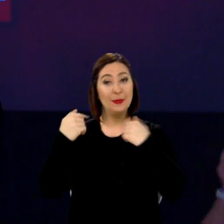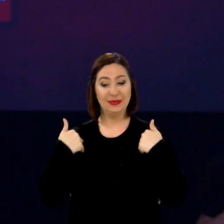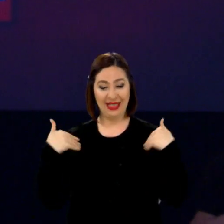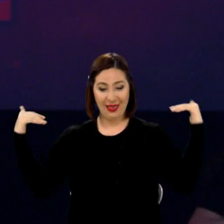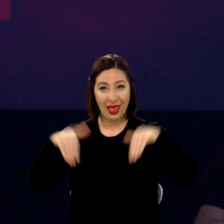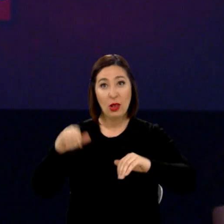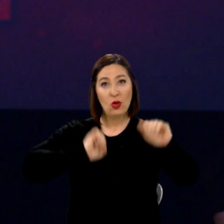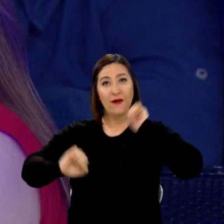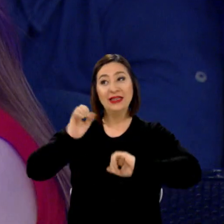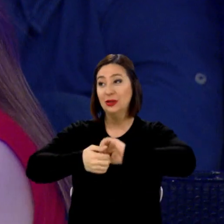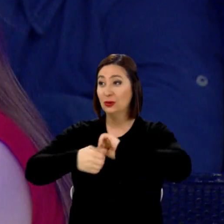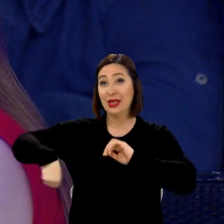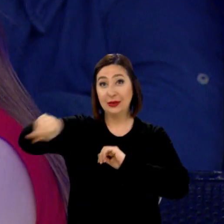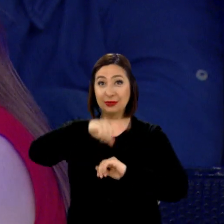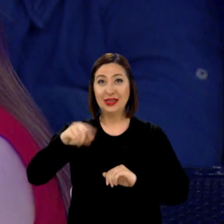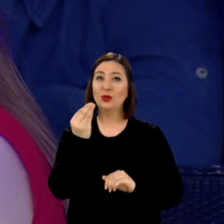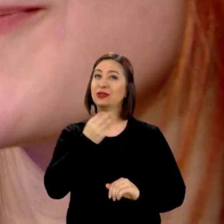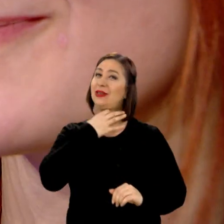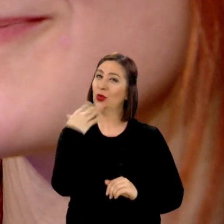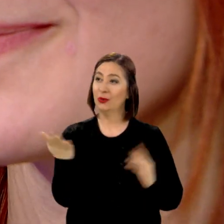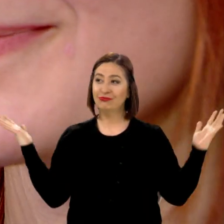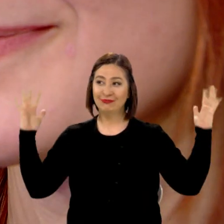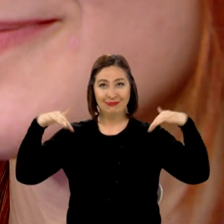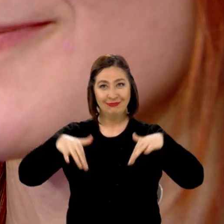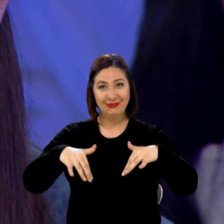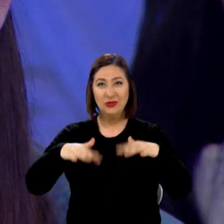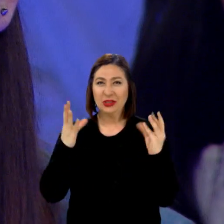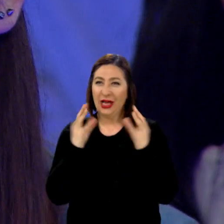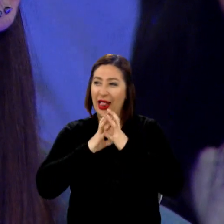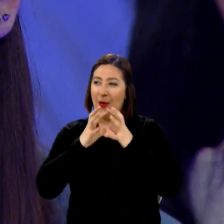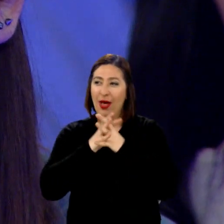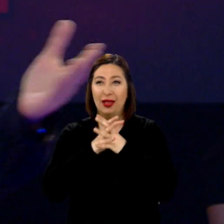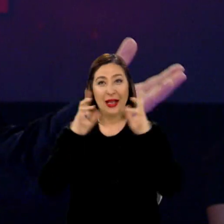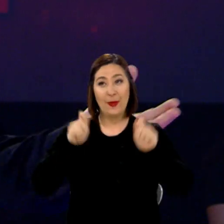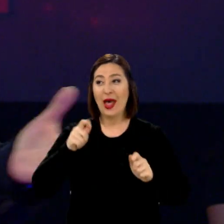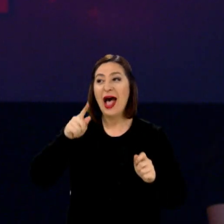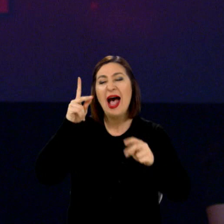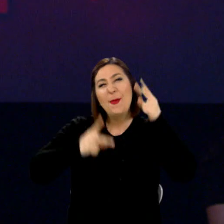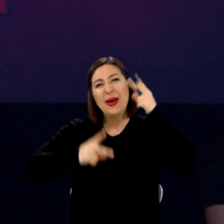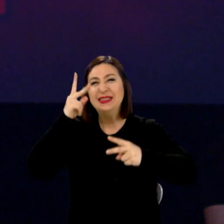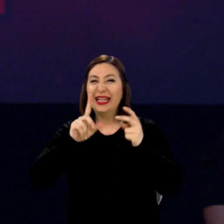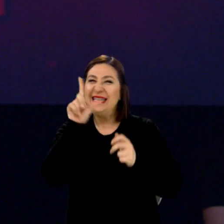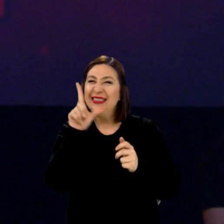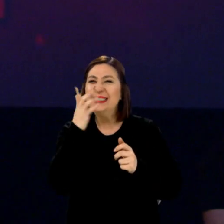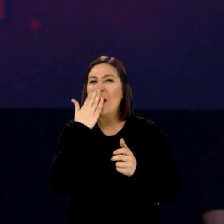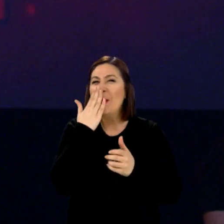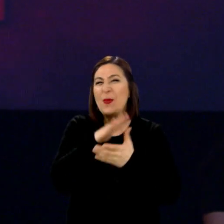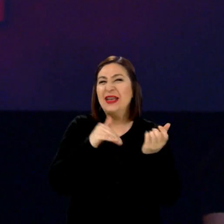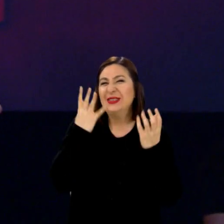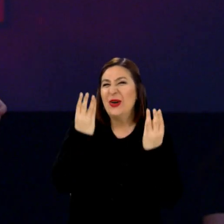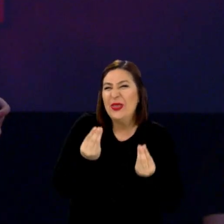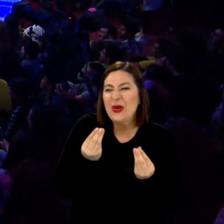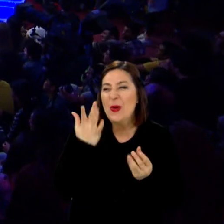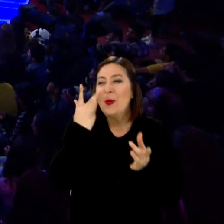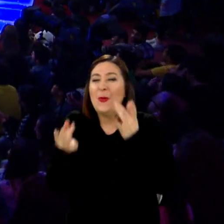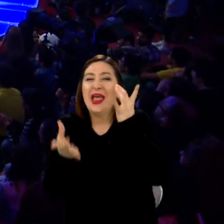gelen üniversiteli dostlarımıza çok teşekkür ediyoruz. Stüdyomuzu böyle hınca hınç dolduran, aralarda bazı liselilerin olduğu